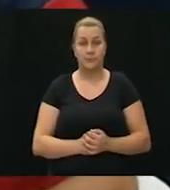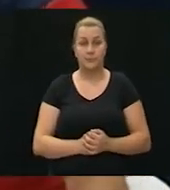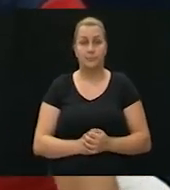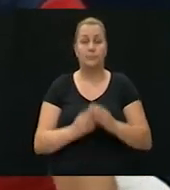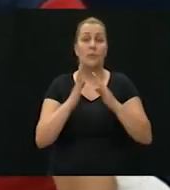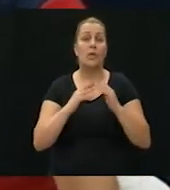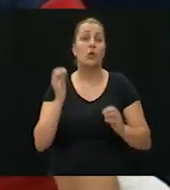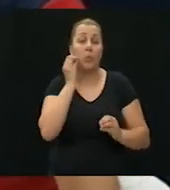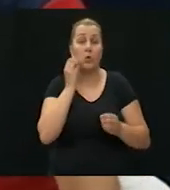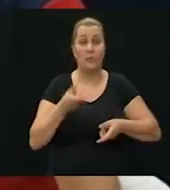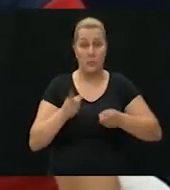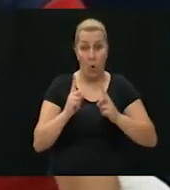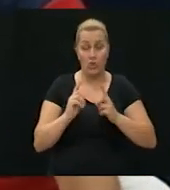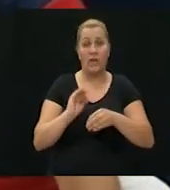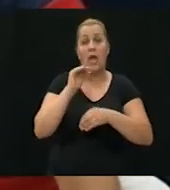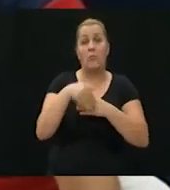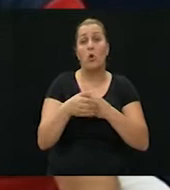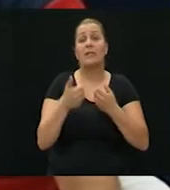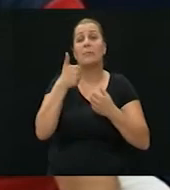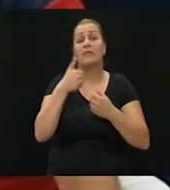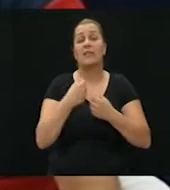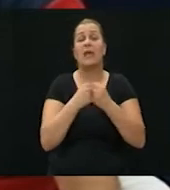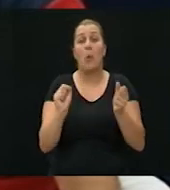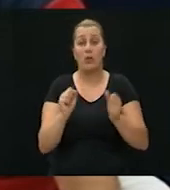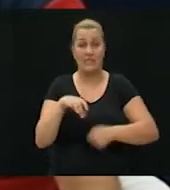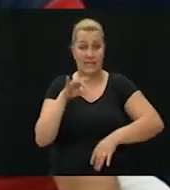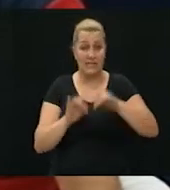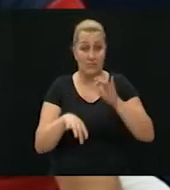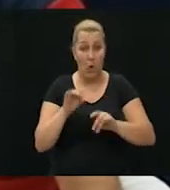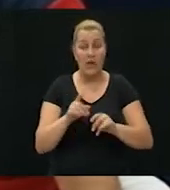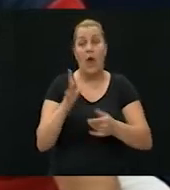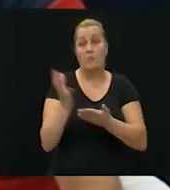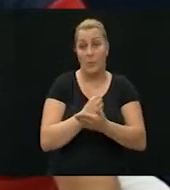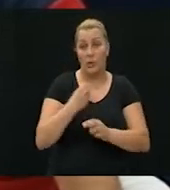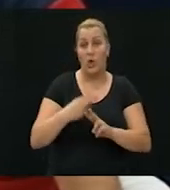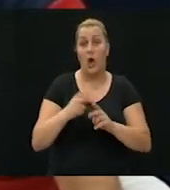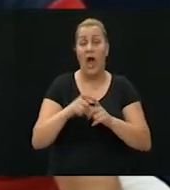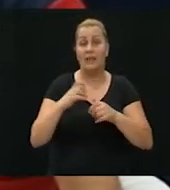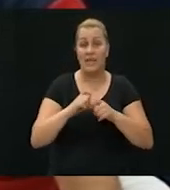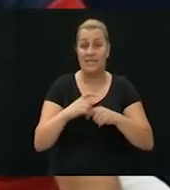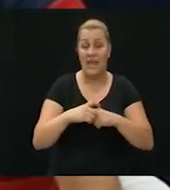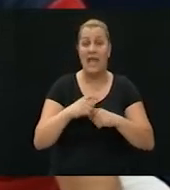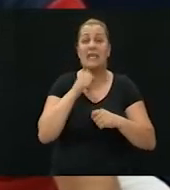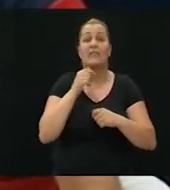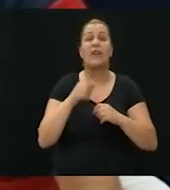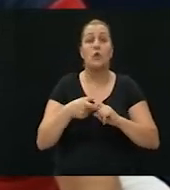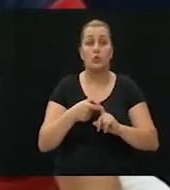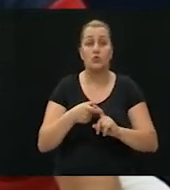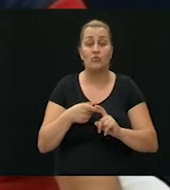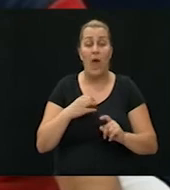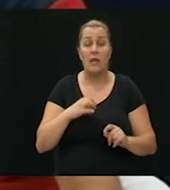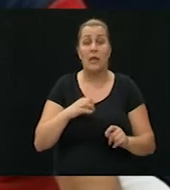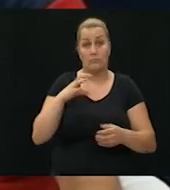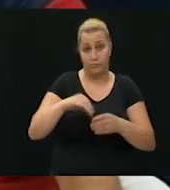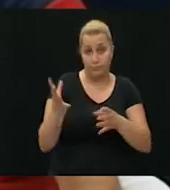Inače, domoljubni Imoćani odmah poslije prvih demokratskih izbora 90. godine na kojima je pobjedu ostvario HDZ pod vodstvom dr. Franje Tuđmana se uključuju u oružane formacije